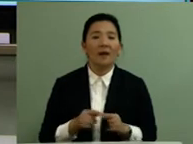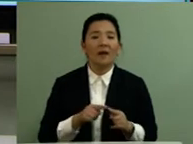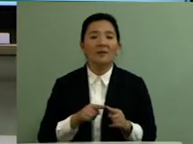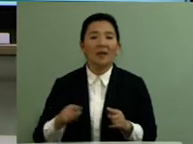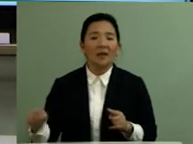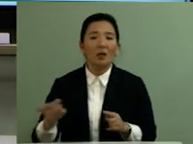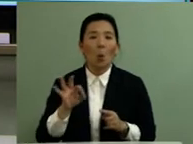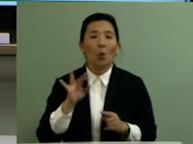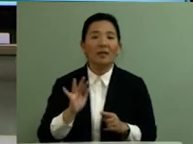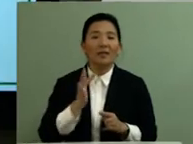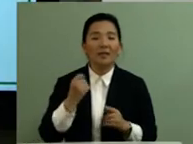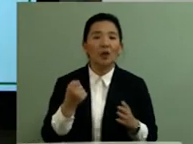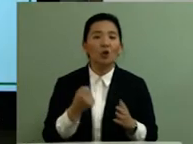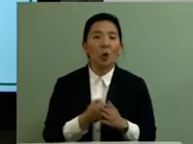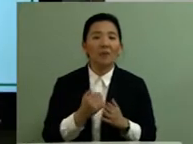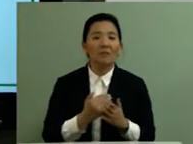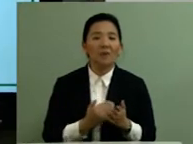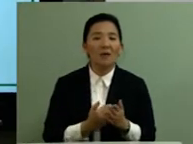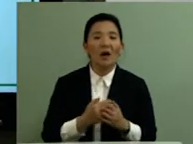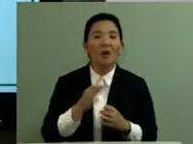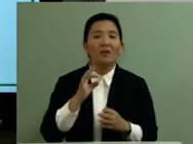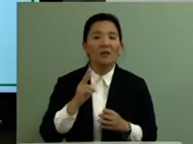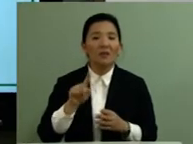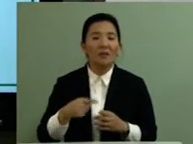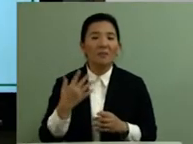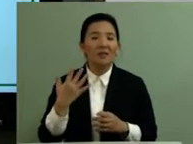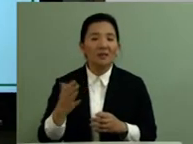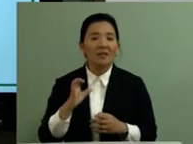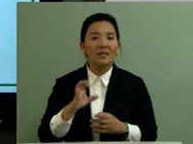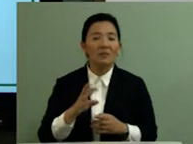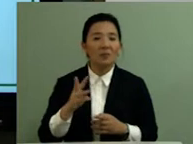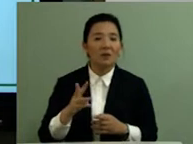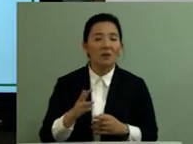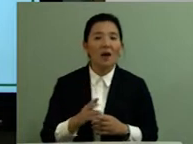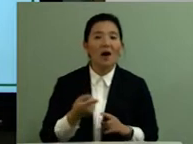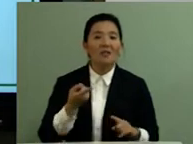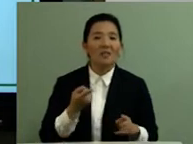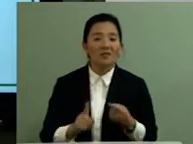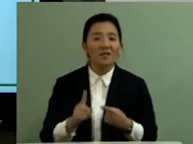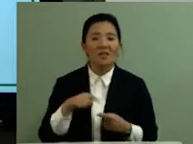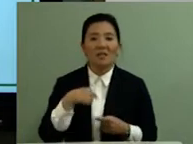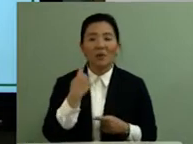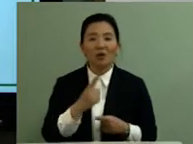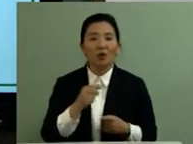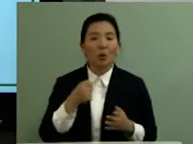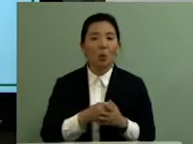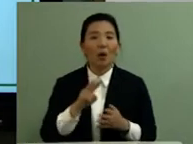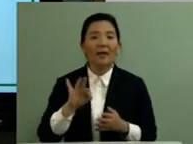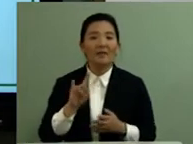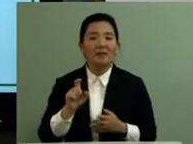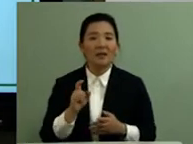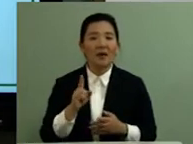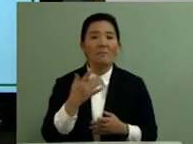Расстояние от линзы до предмета 2,5 сантиметра. От действительного изображения до линзы